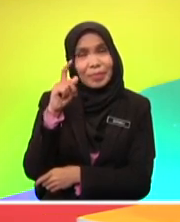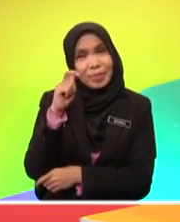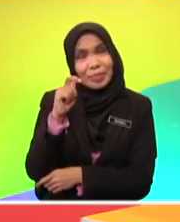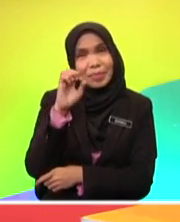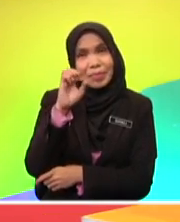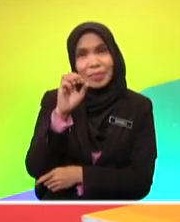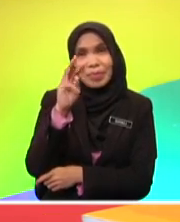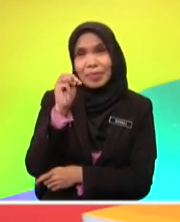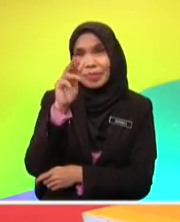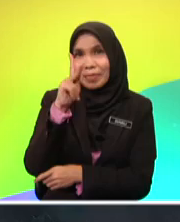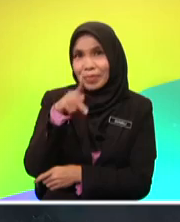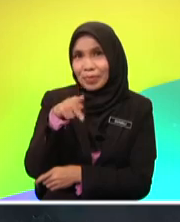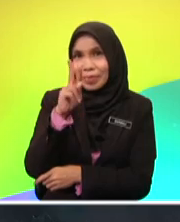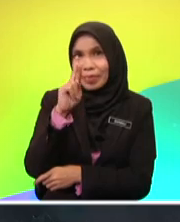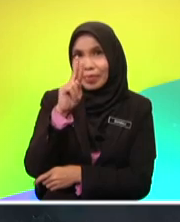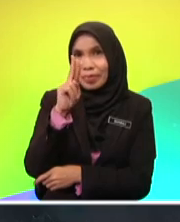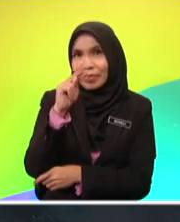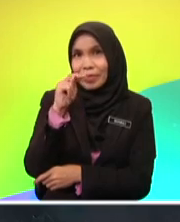Tempurung.